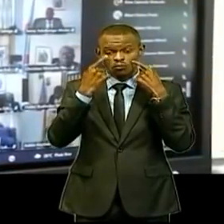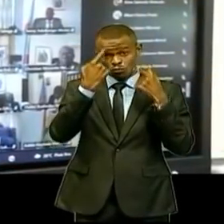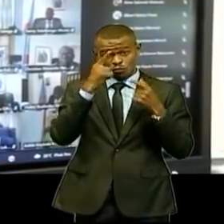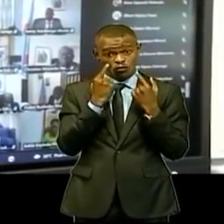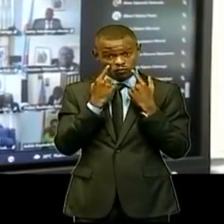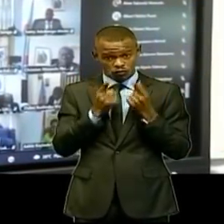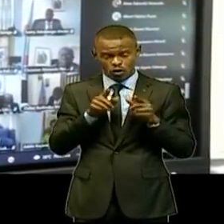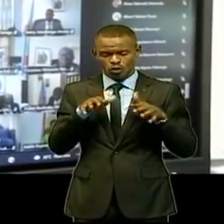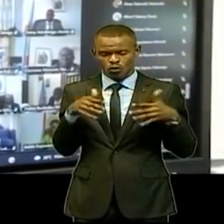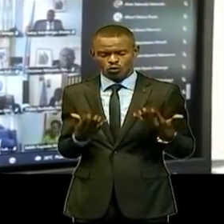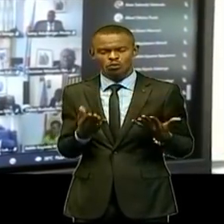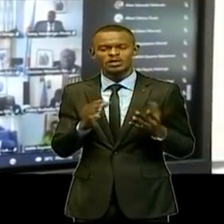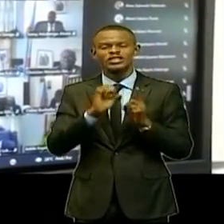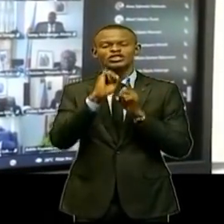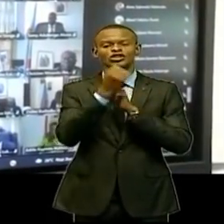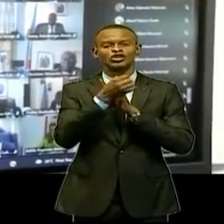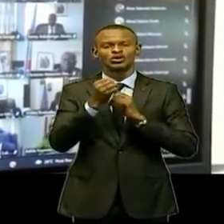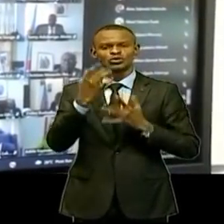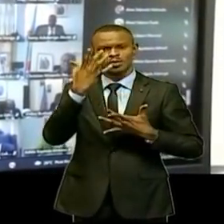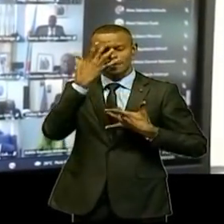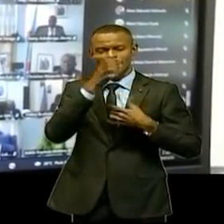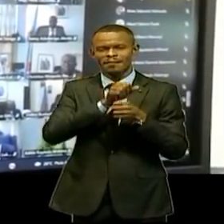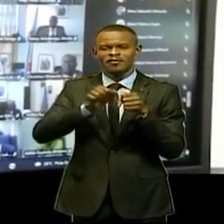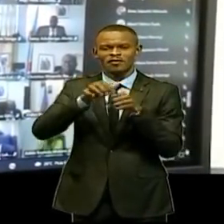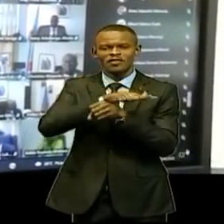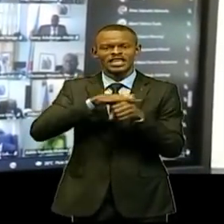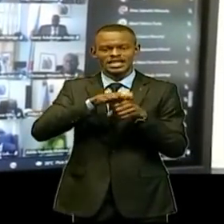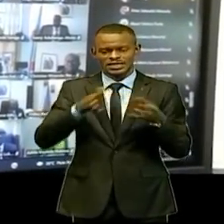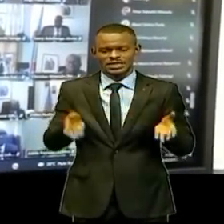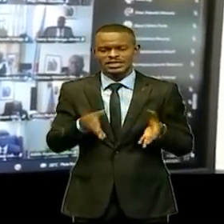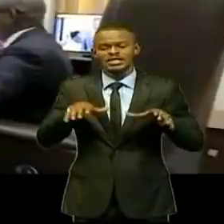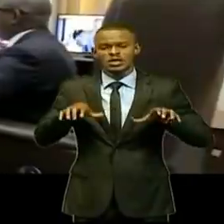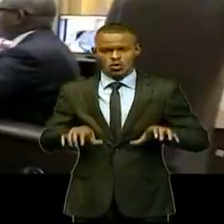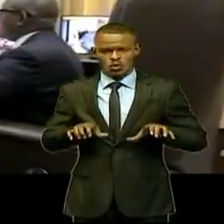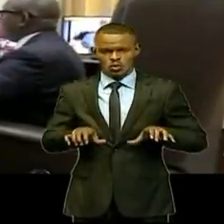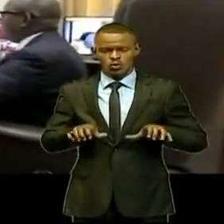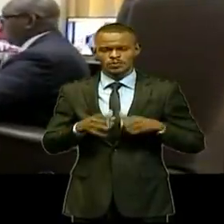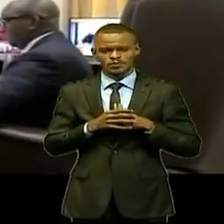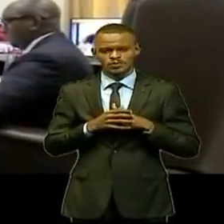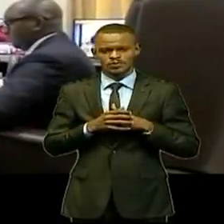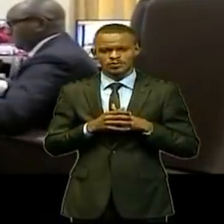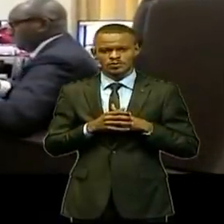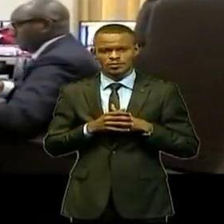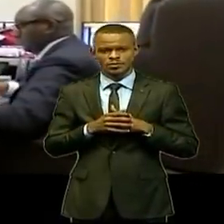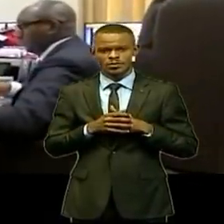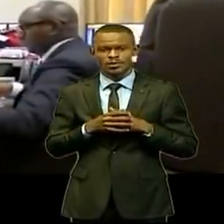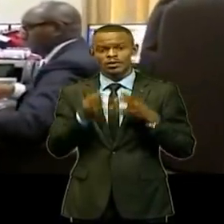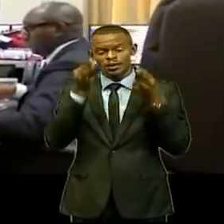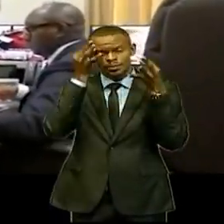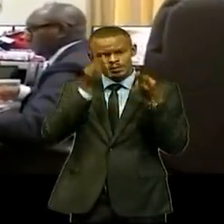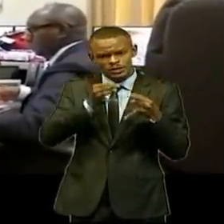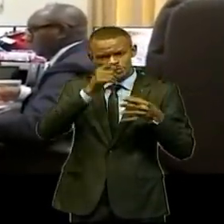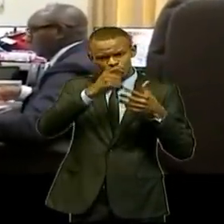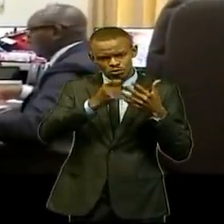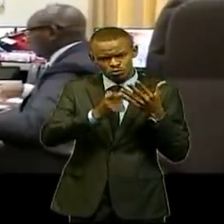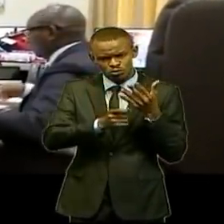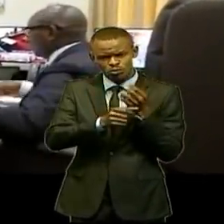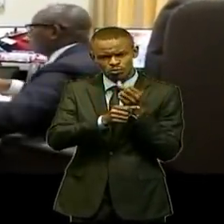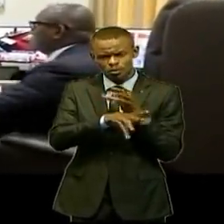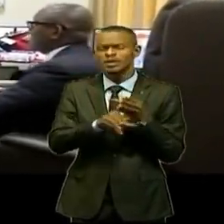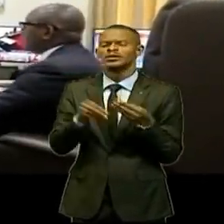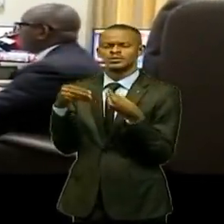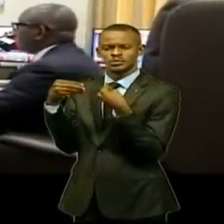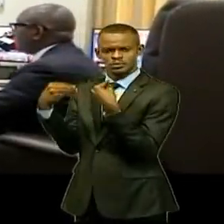de la pandémie dans notre pays. Des mesures idoines proposées ont été transmises au président de la République pour